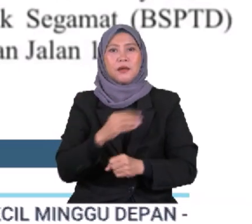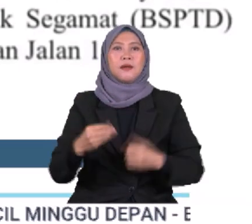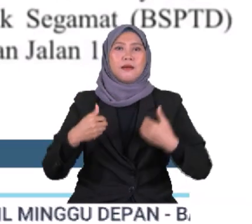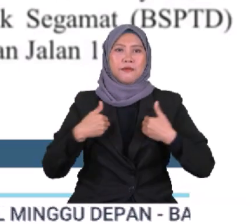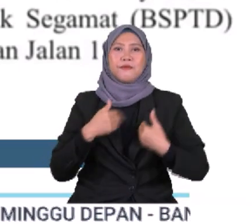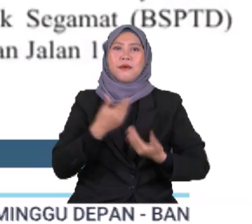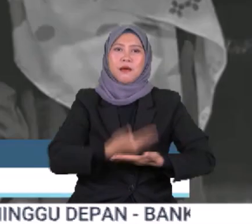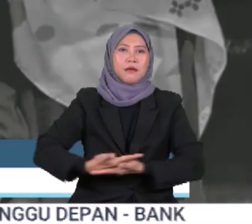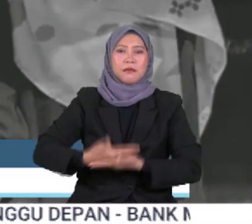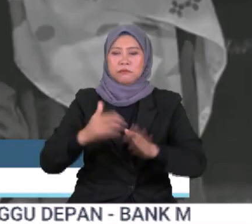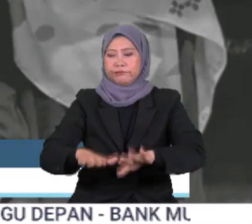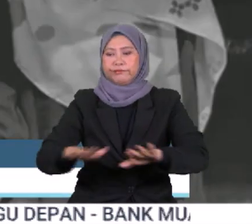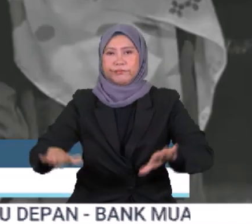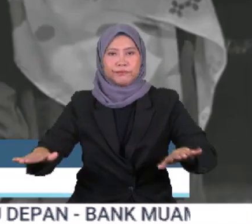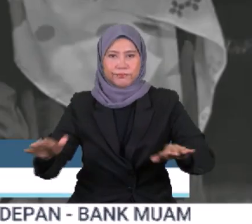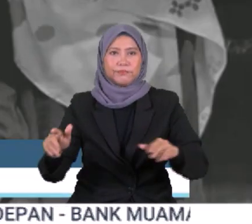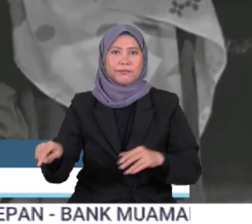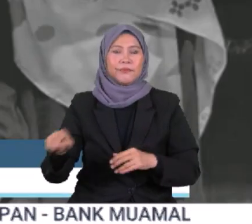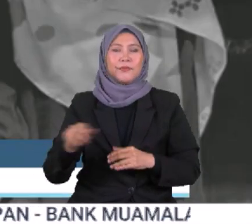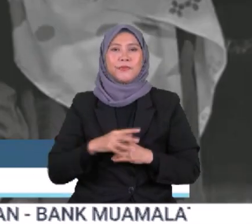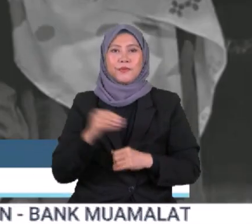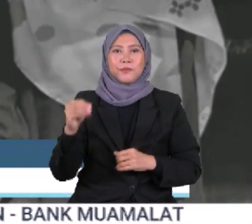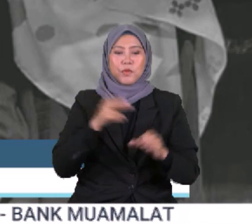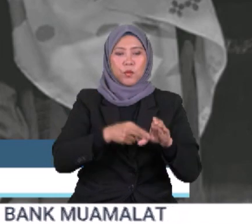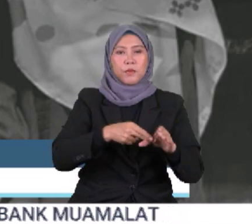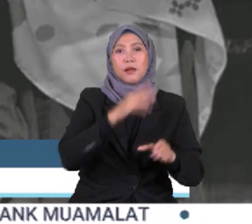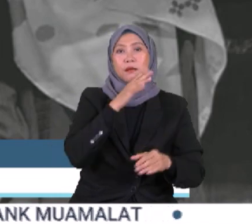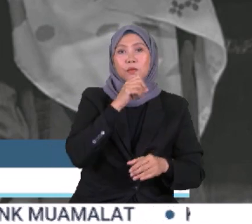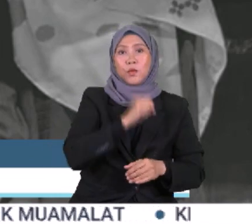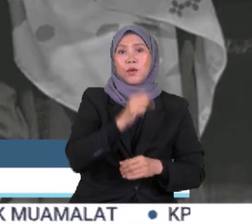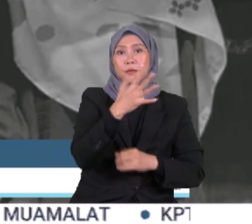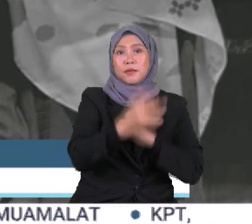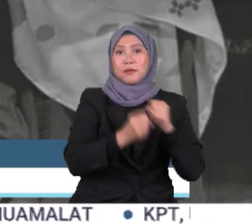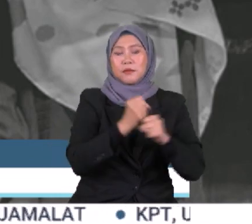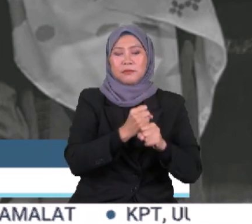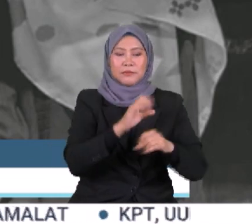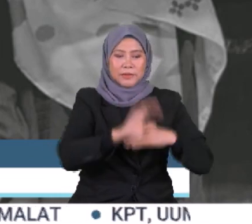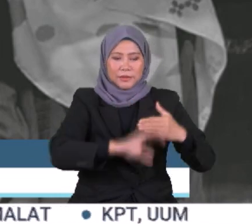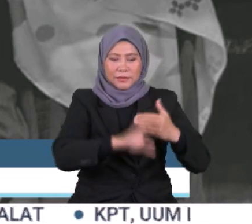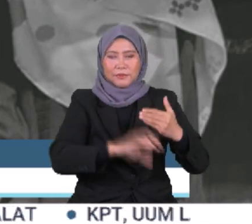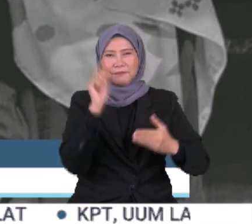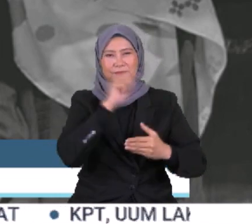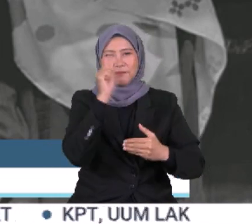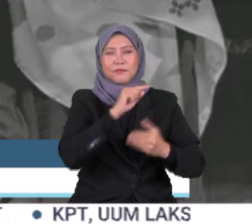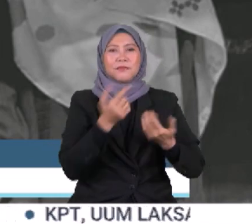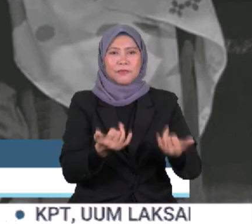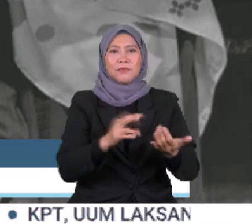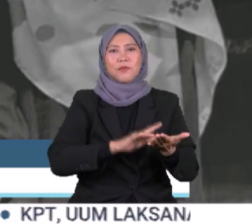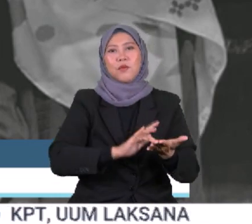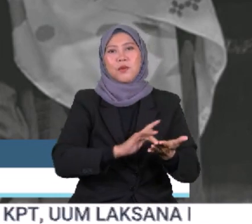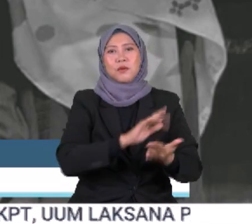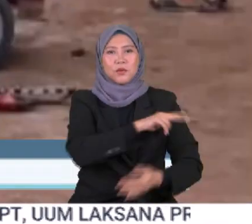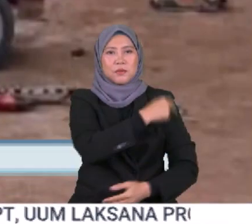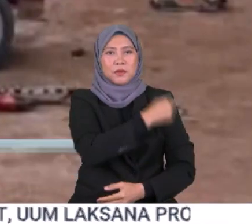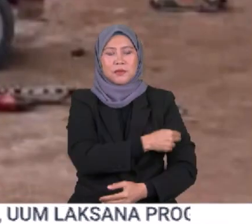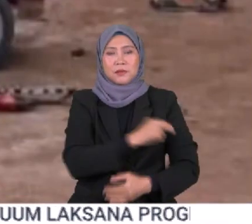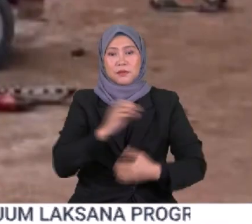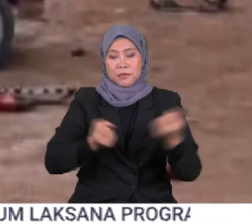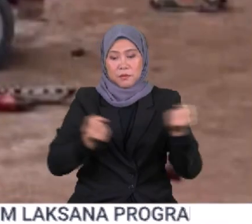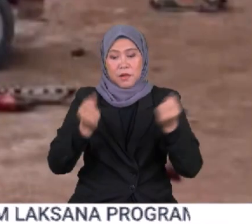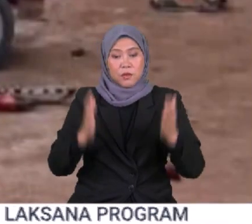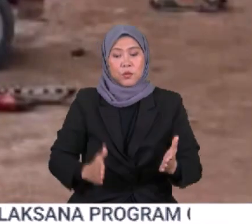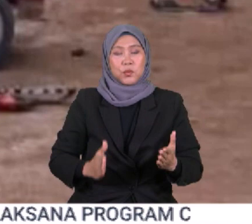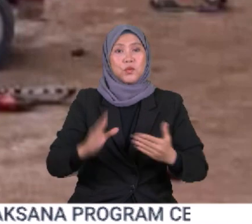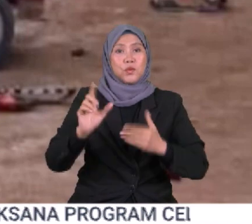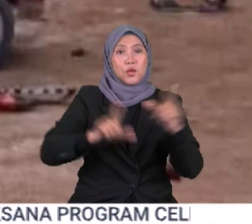5 hingga 17 tahun seorang penumpang lelaki berusia 15 tahun sudah parah dan dirawat di Hospital turut parah pemandu Lori